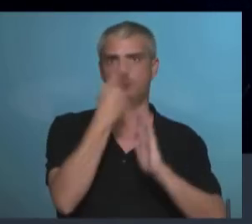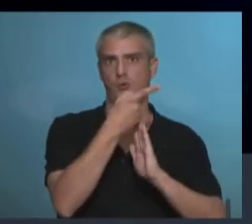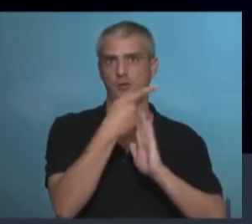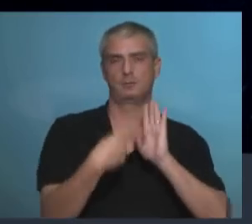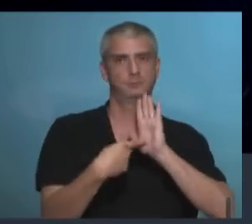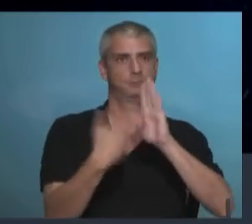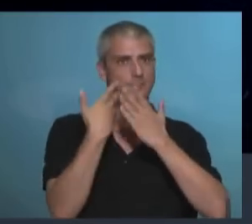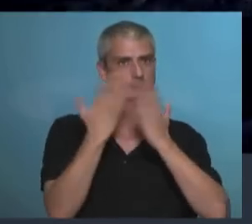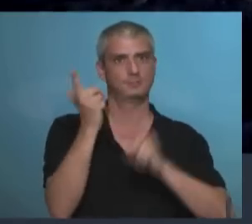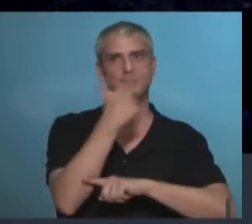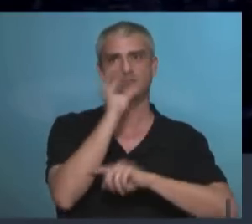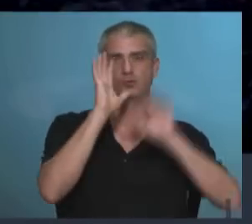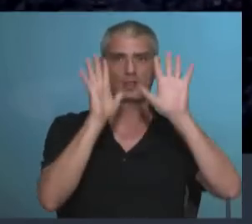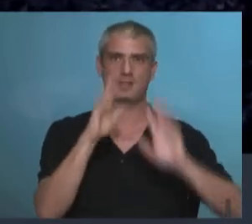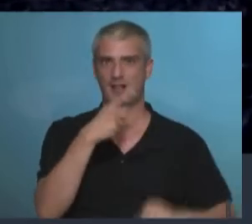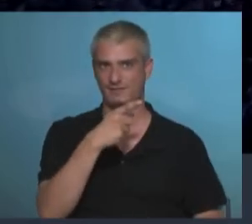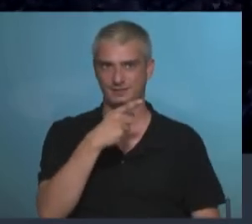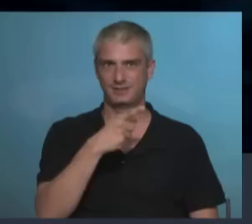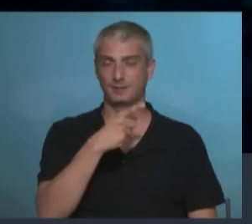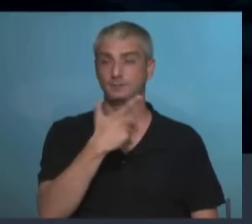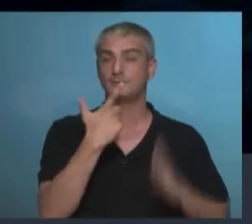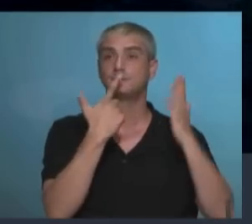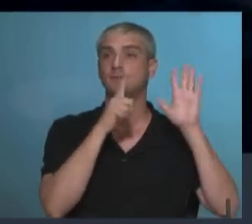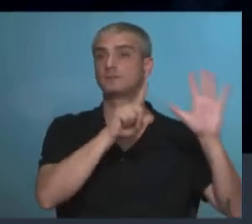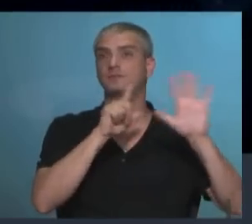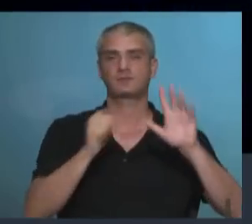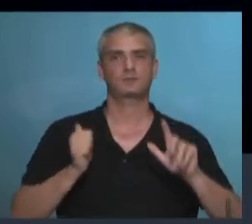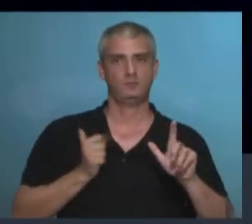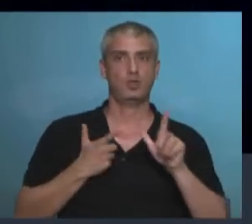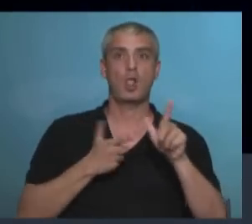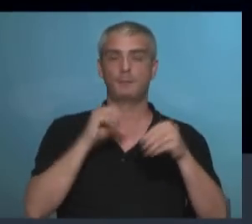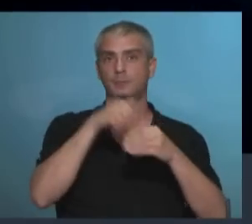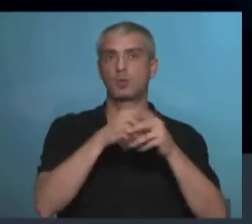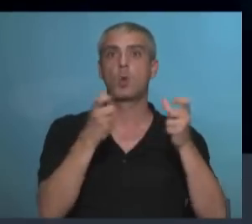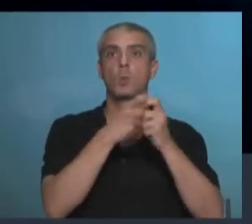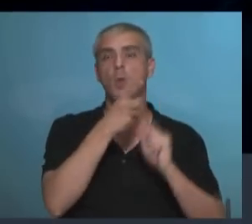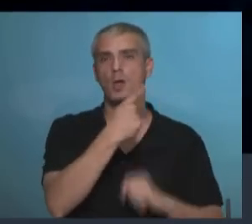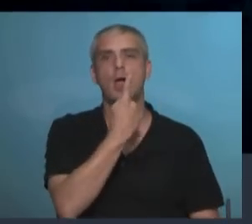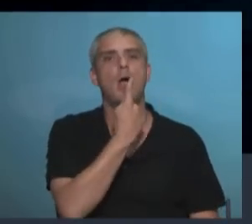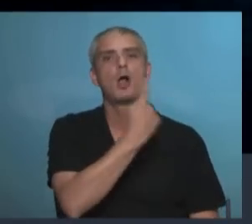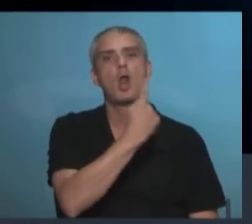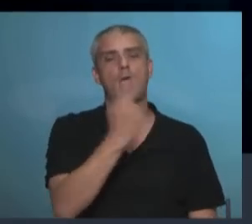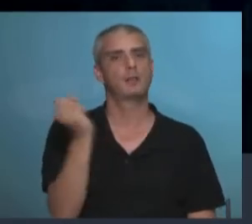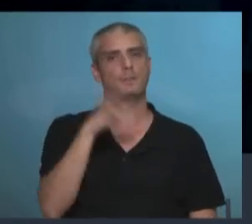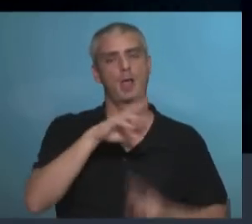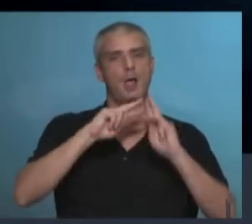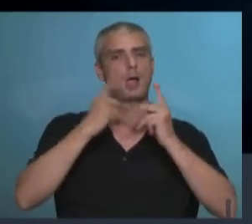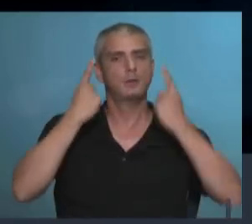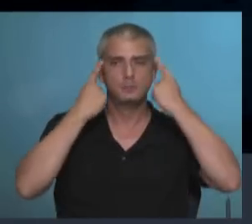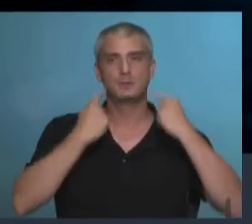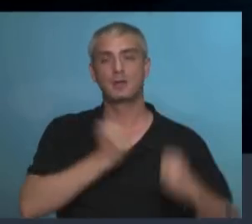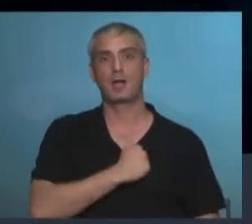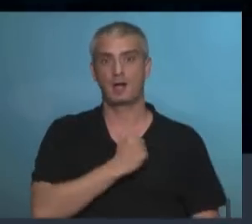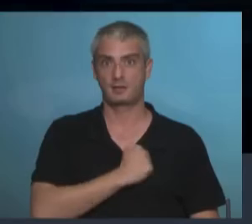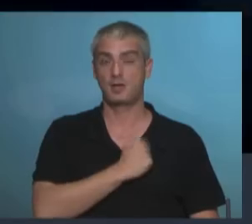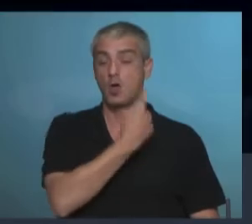נחשפים למצלמות הטלוויזיה. 77 לוחמים יש בפלוגה הזאת, כל אחד מהם הגיע מהעולם החרדי, כל אחד